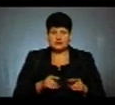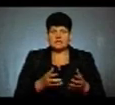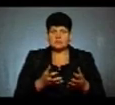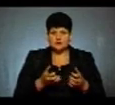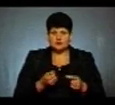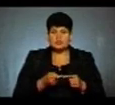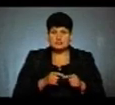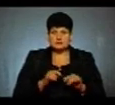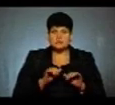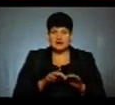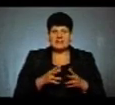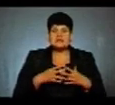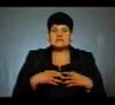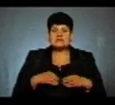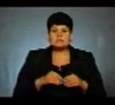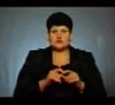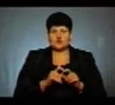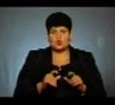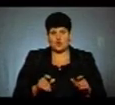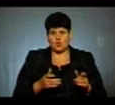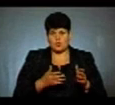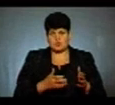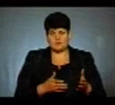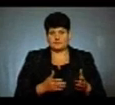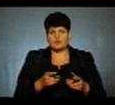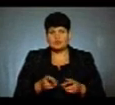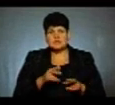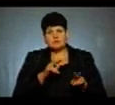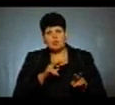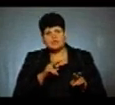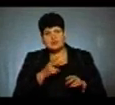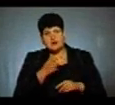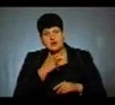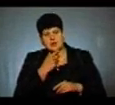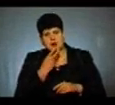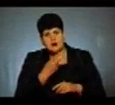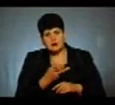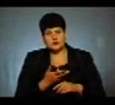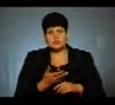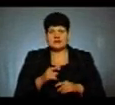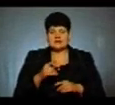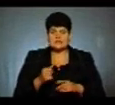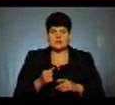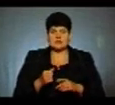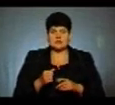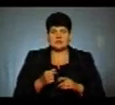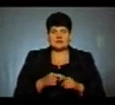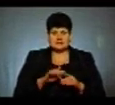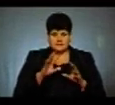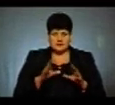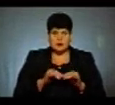ці речі з сім'ї, зі школи, вони спостерігають за перебігом цих всіх